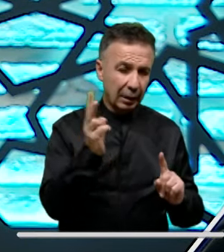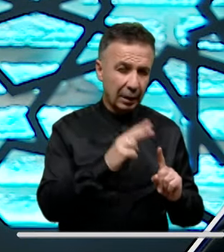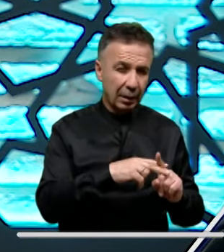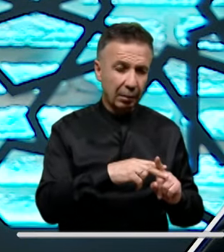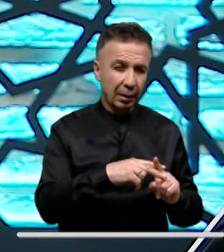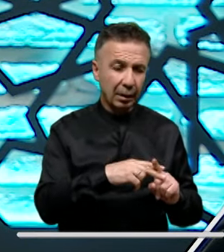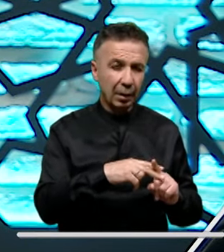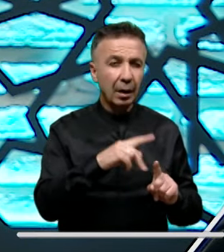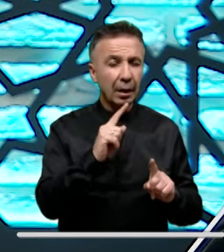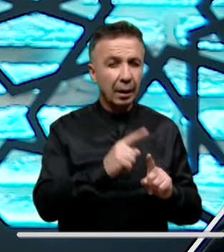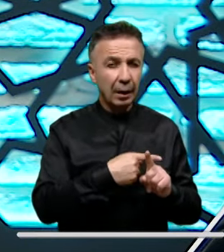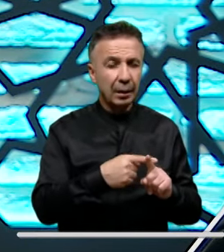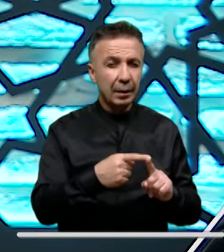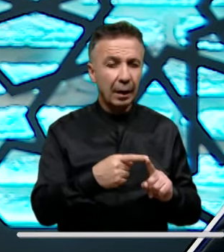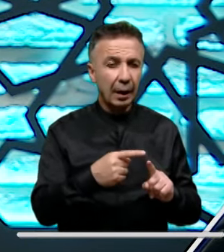hisseye giremedim.